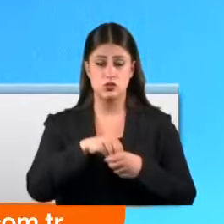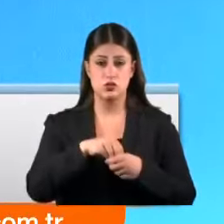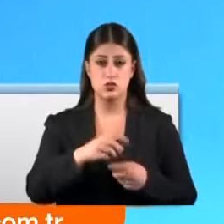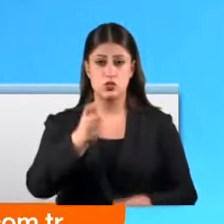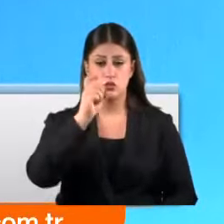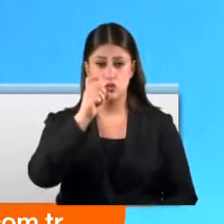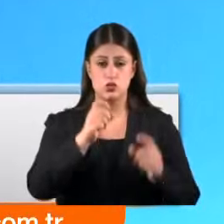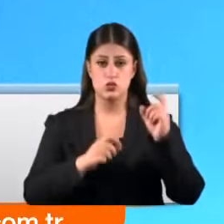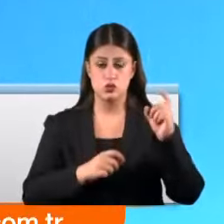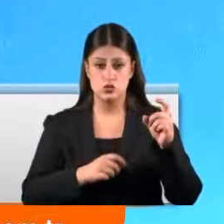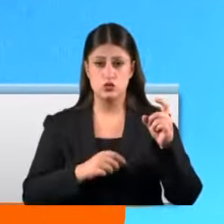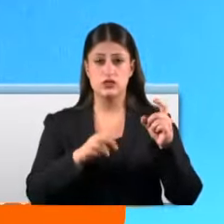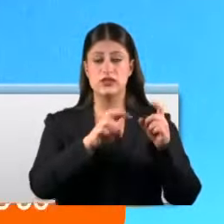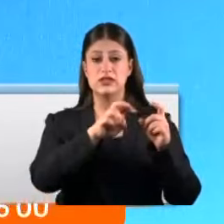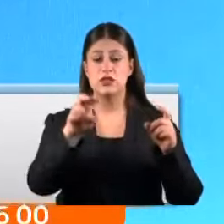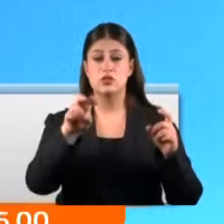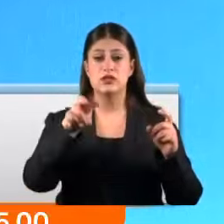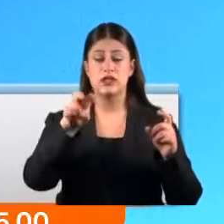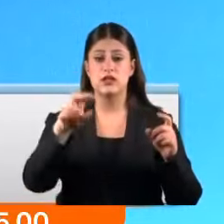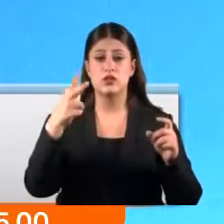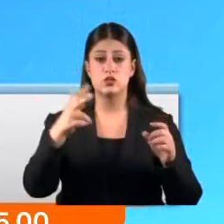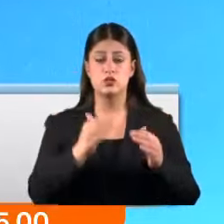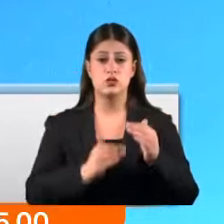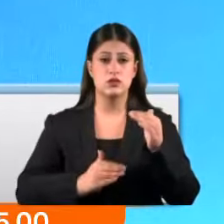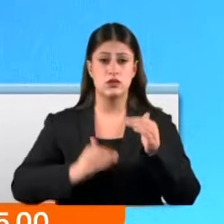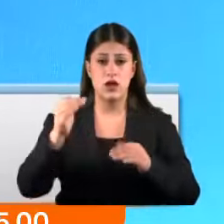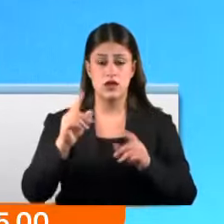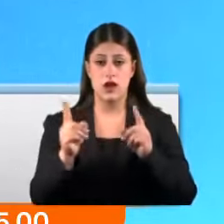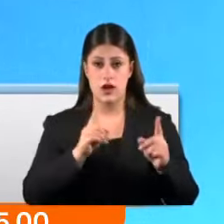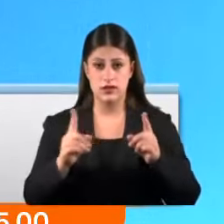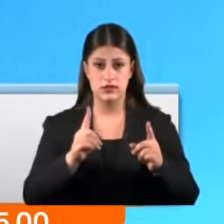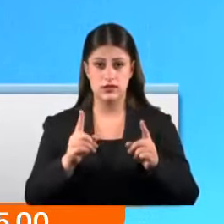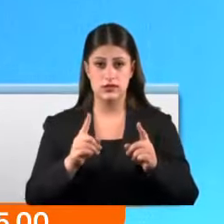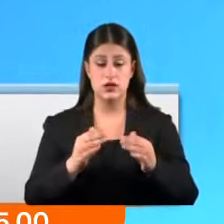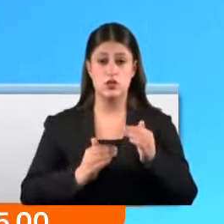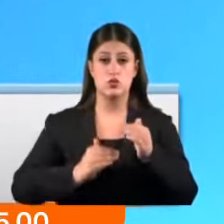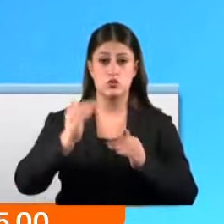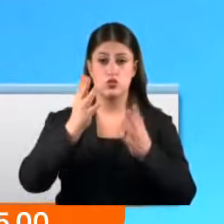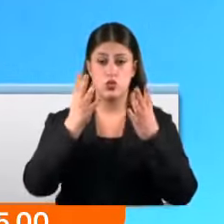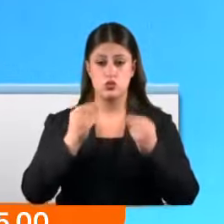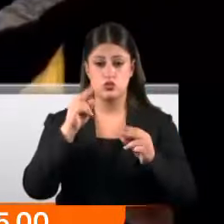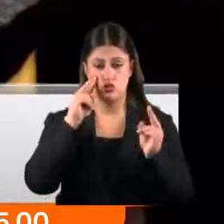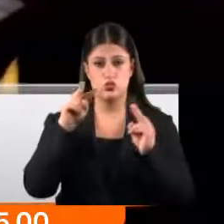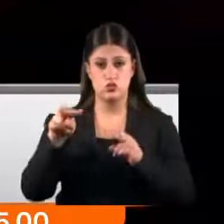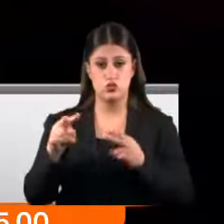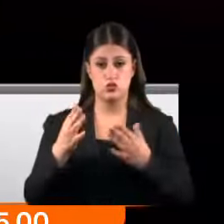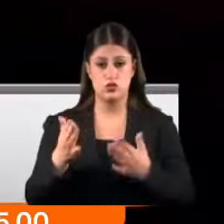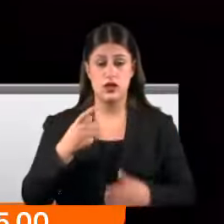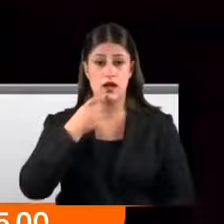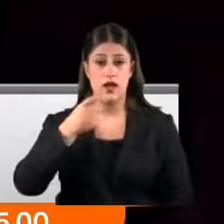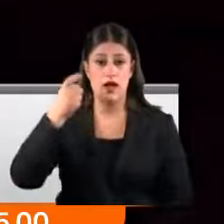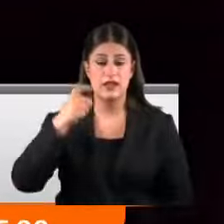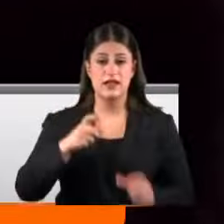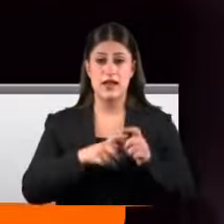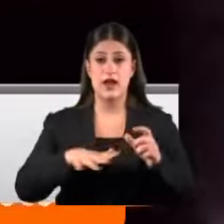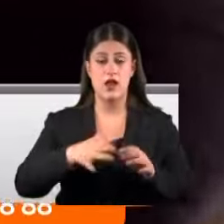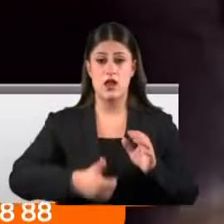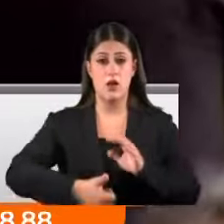9 ila 883 kat arasında arttığını görürsünüz. Eski genel